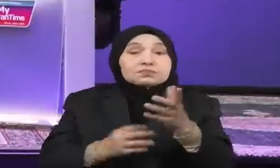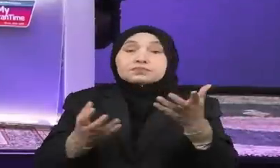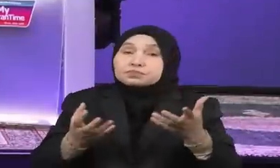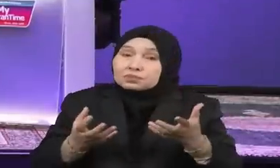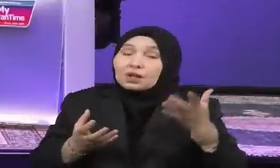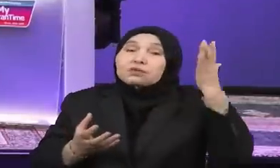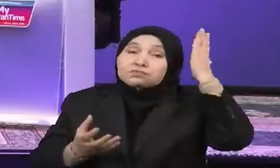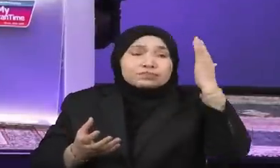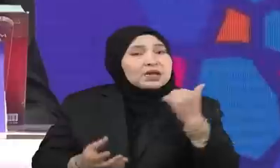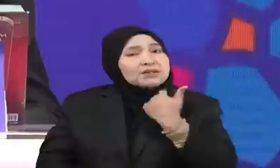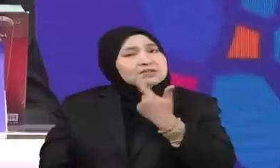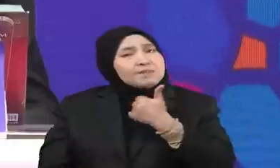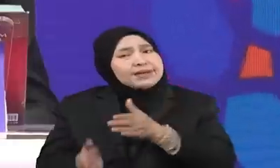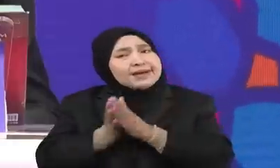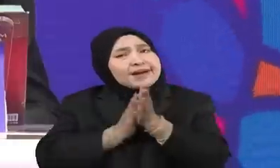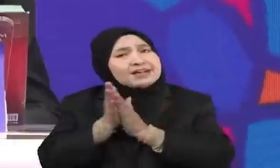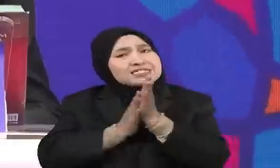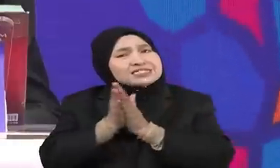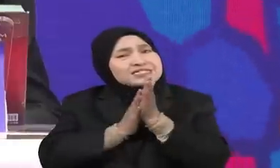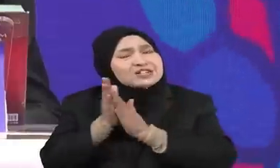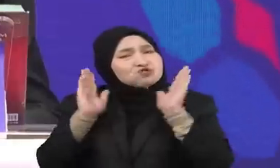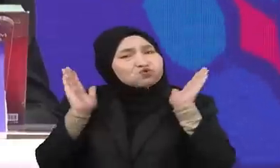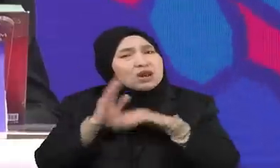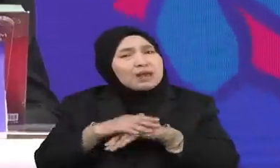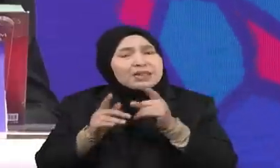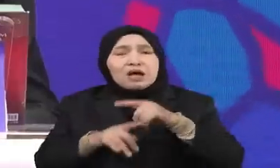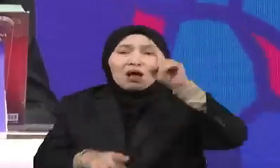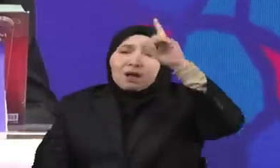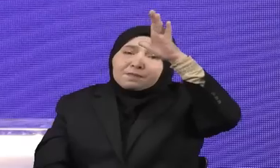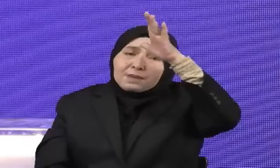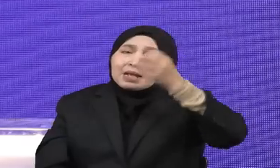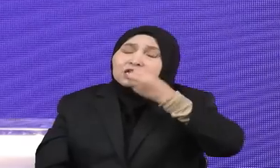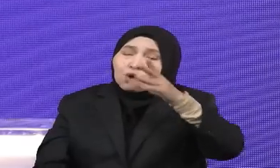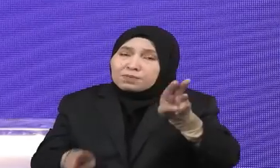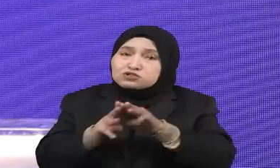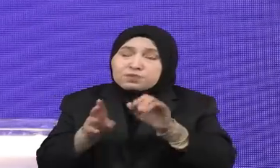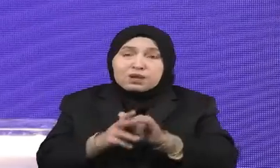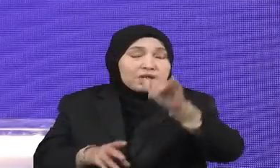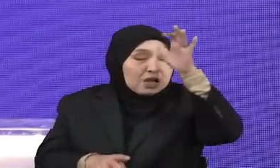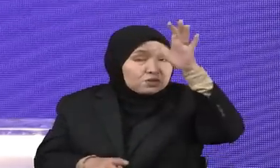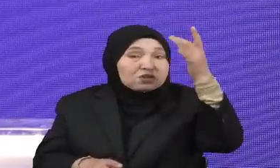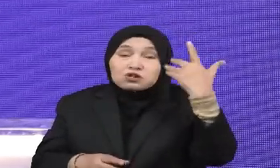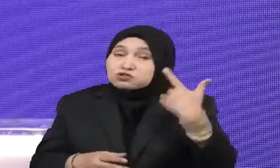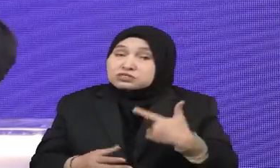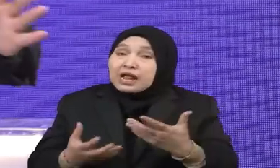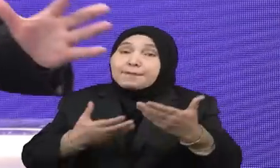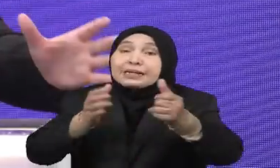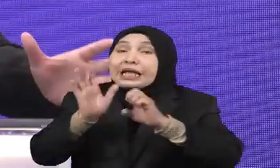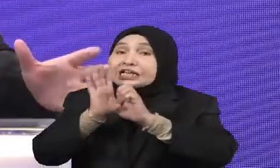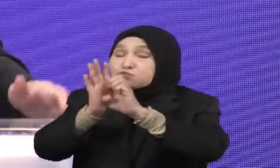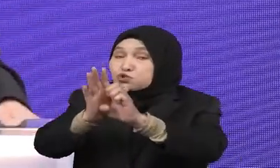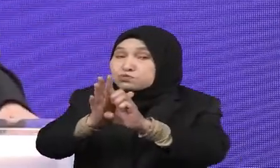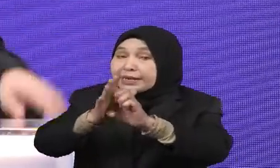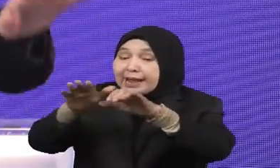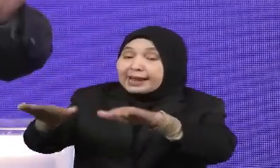tahu siapa yang rajin salat bila Abah beritahu begitu sebenarnya yang si Ayah tadi itu mendegahkan pada